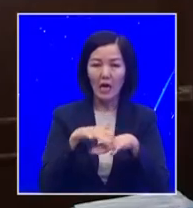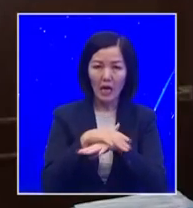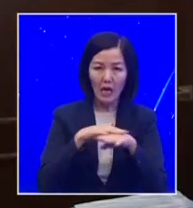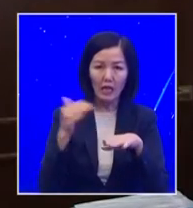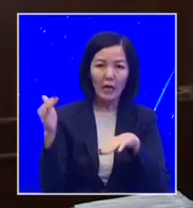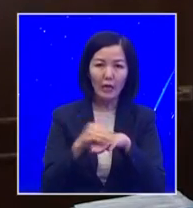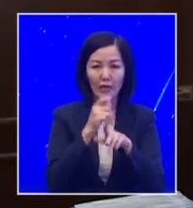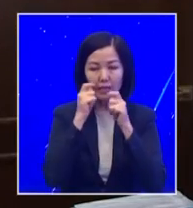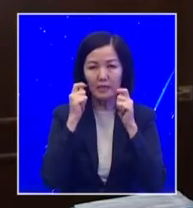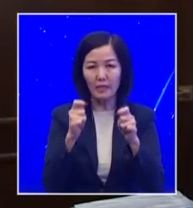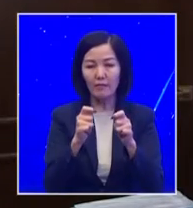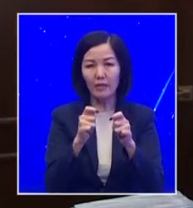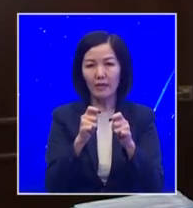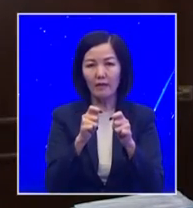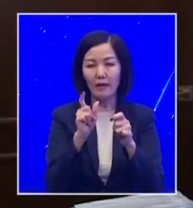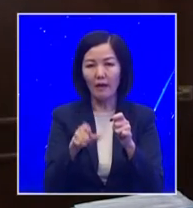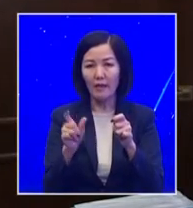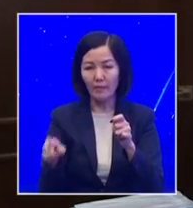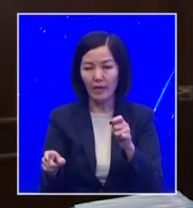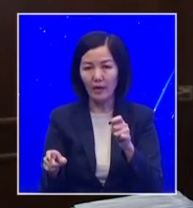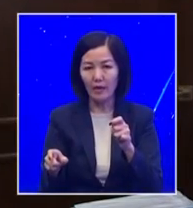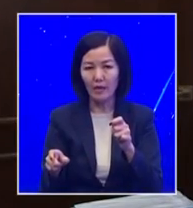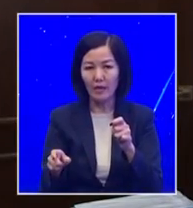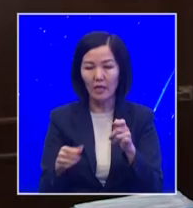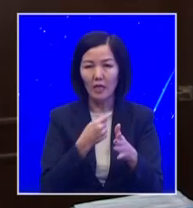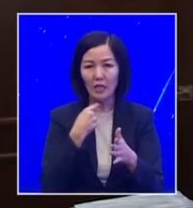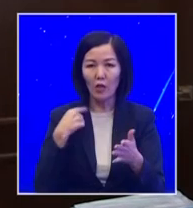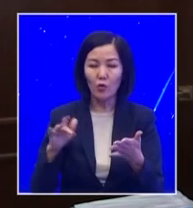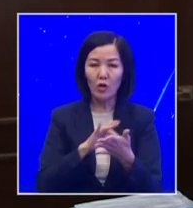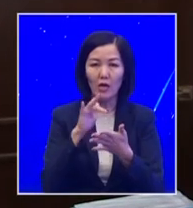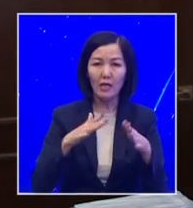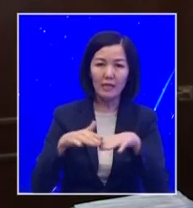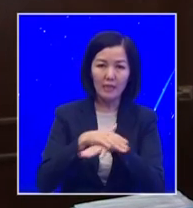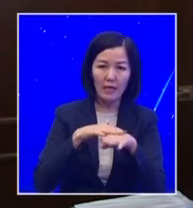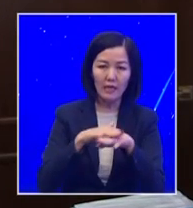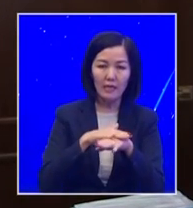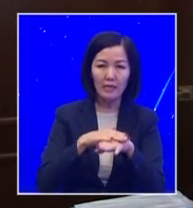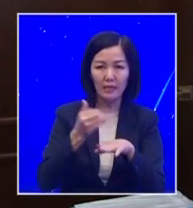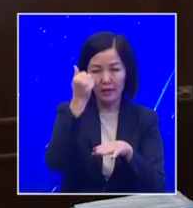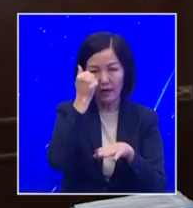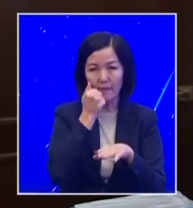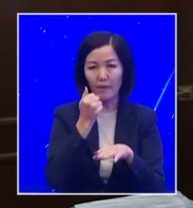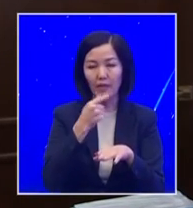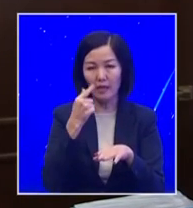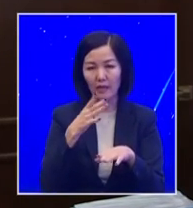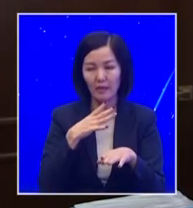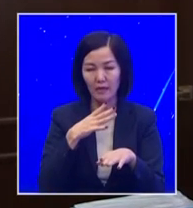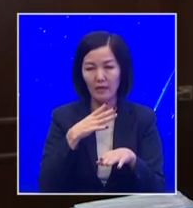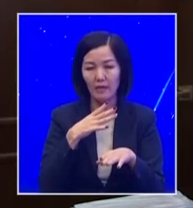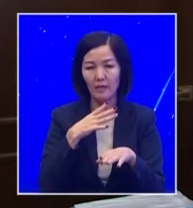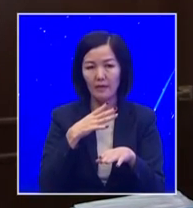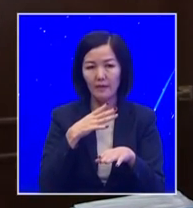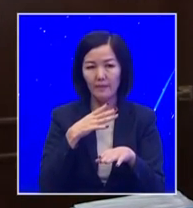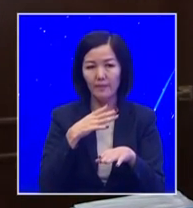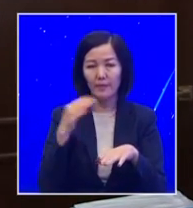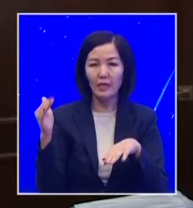жасап жатқан азамат пен азаматшаларға Талдықорған қаласының жұртшылығының атынан рахметімізді айттық.